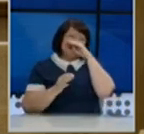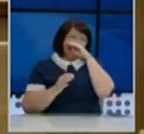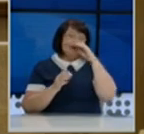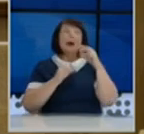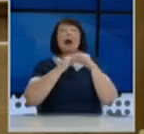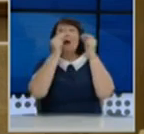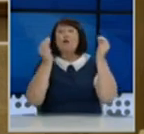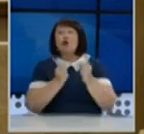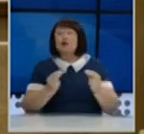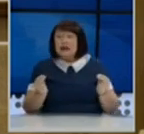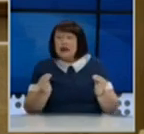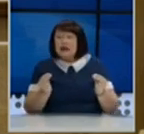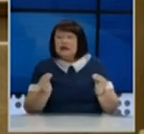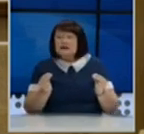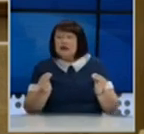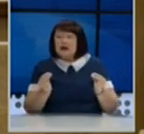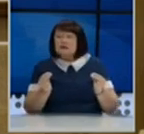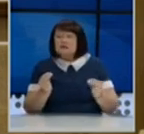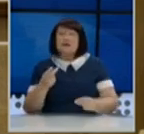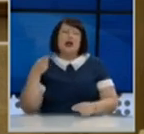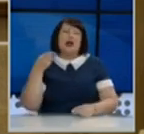σκοτώνουν. Όχι απλώς